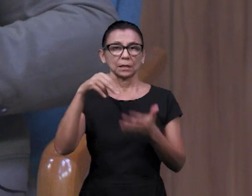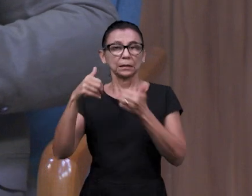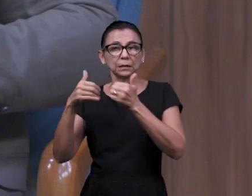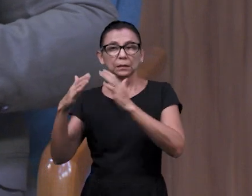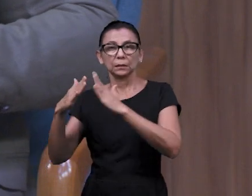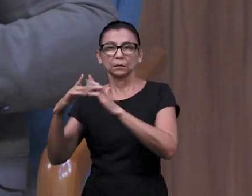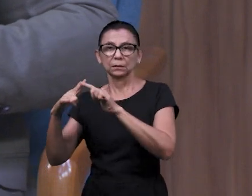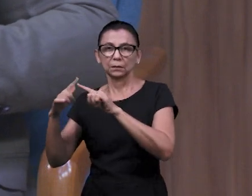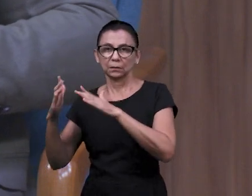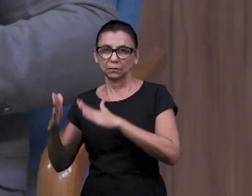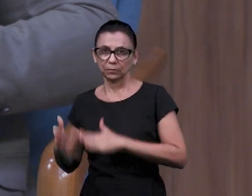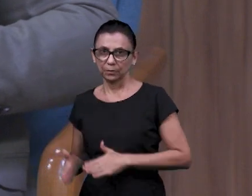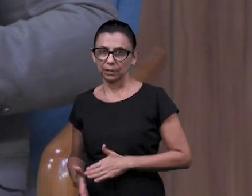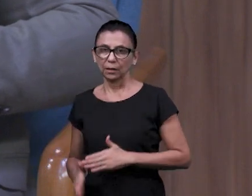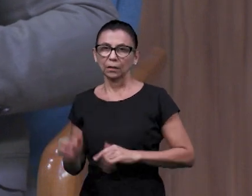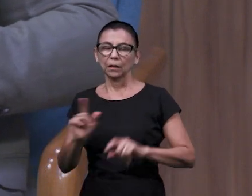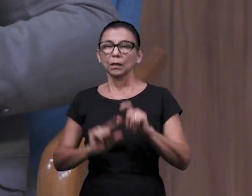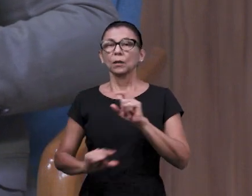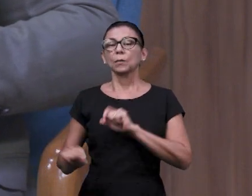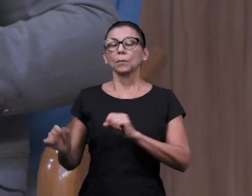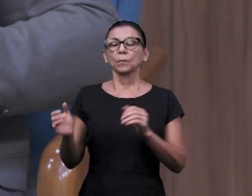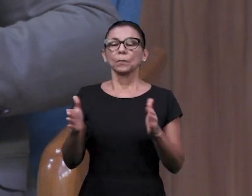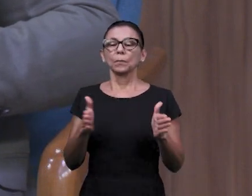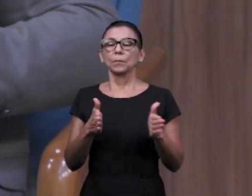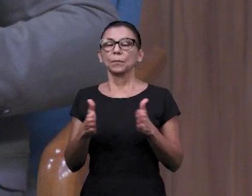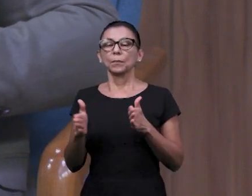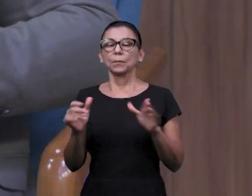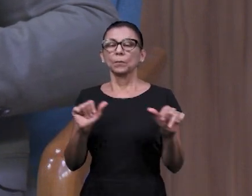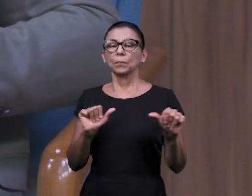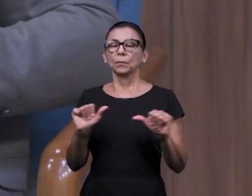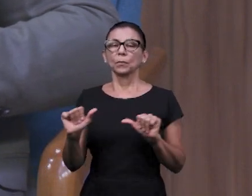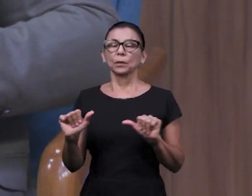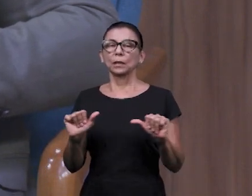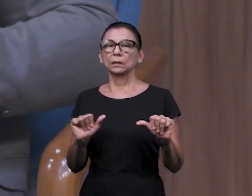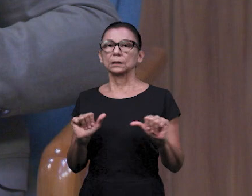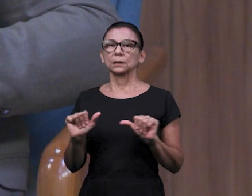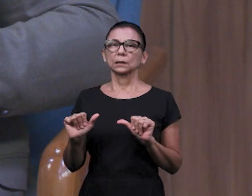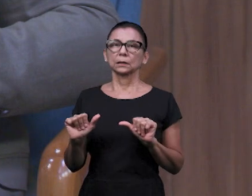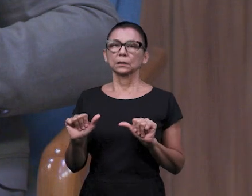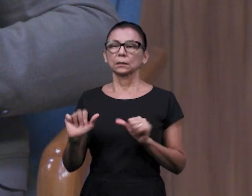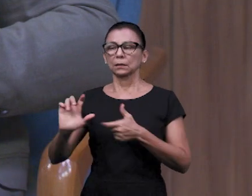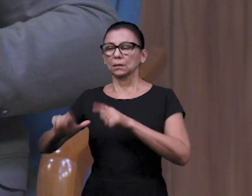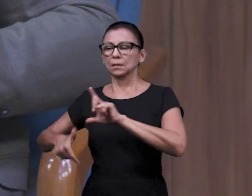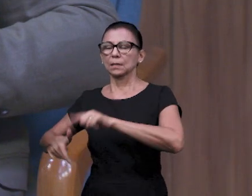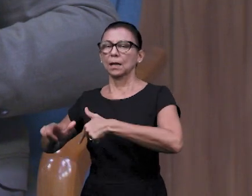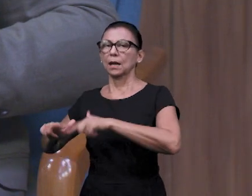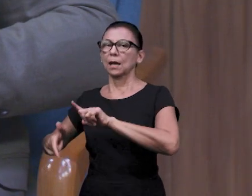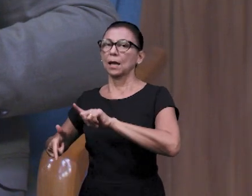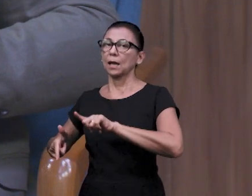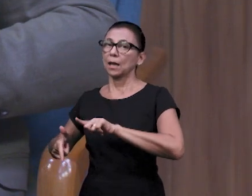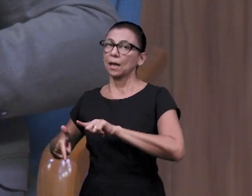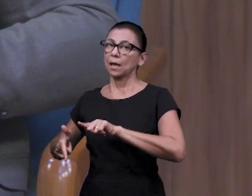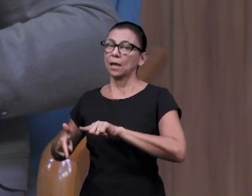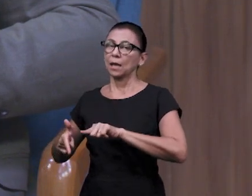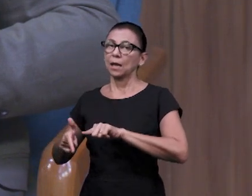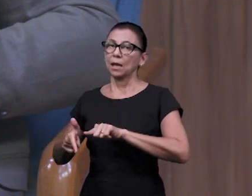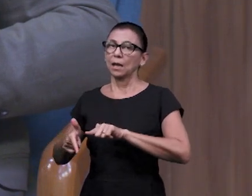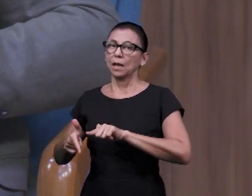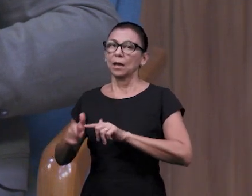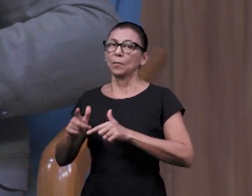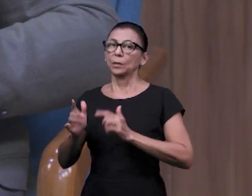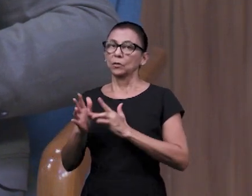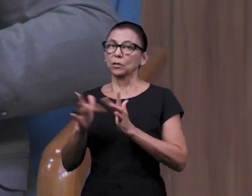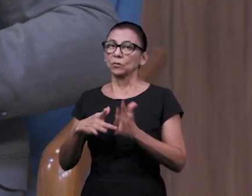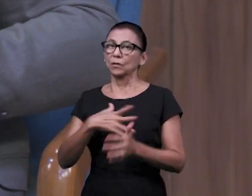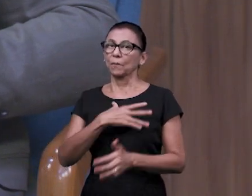donc mort, résurrection, le début de l'Église, qui est la période de transition qu'Israël a vécue. Nous parlons de la fin du royaume de